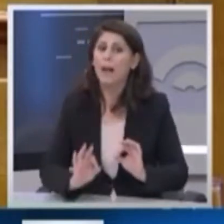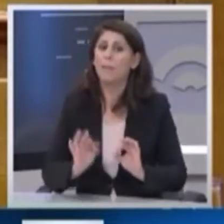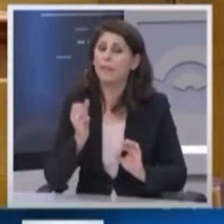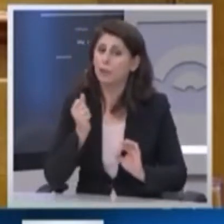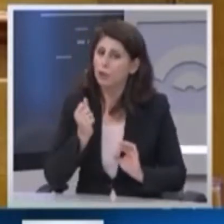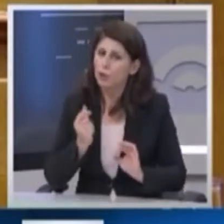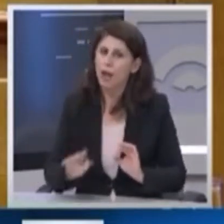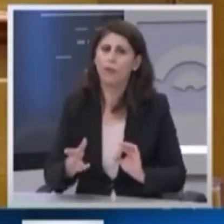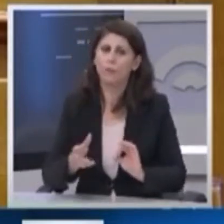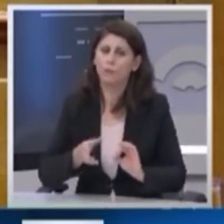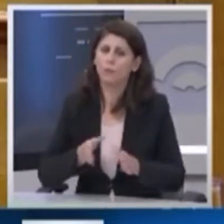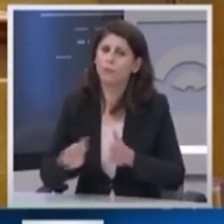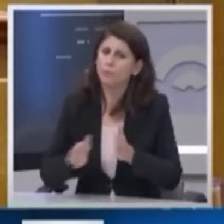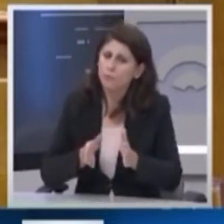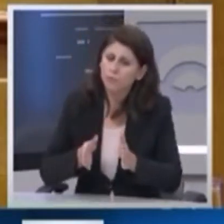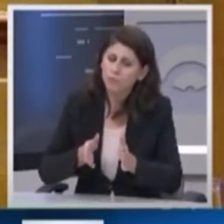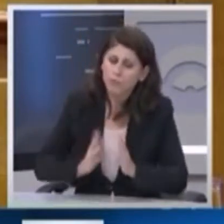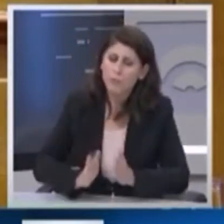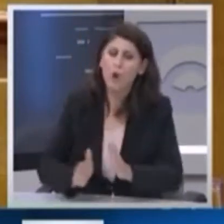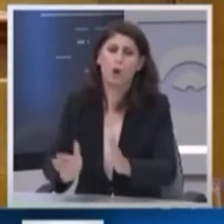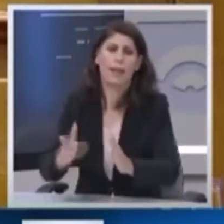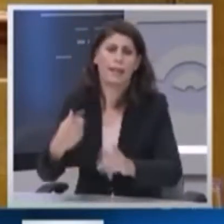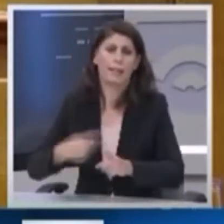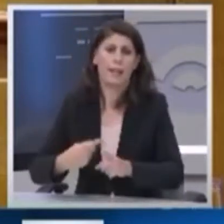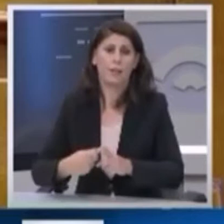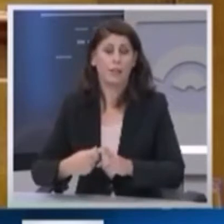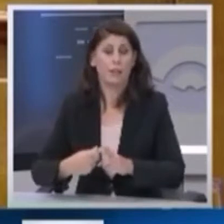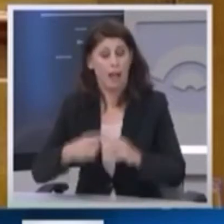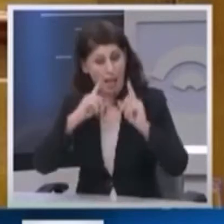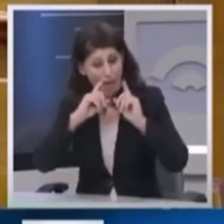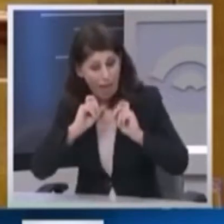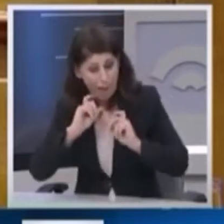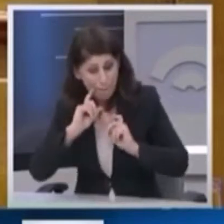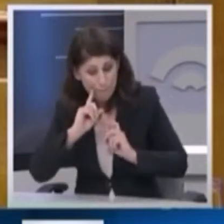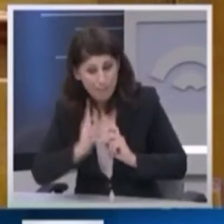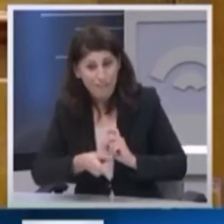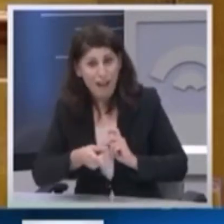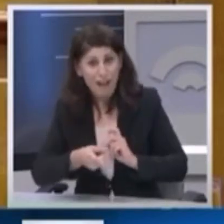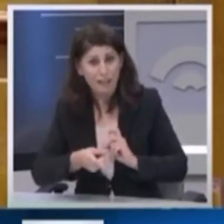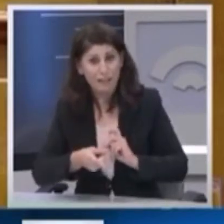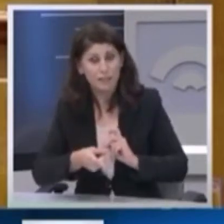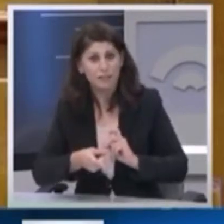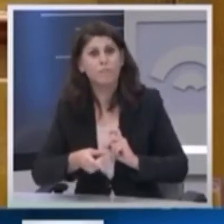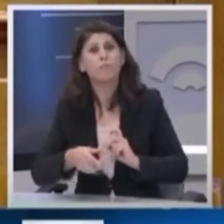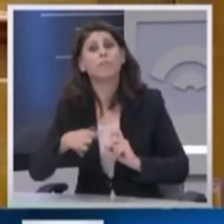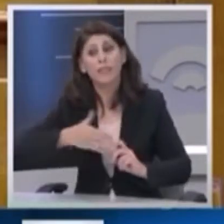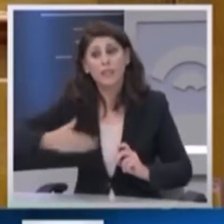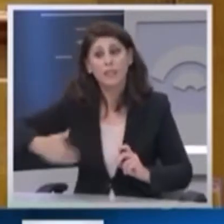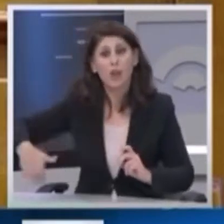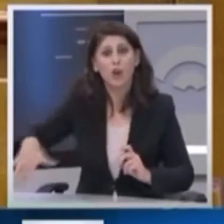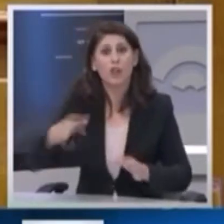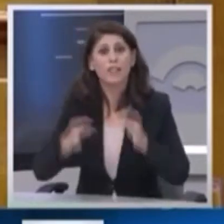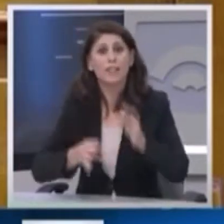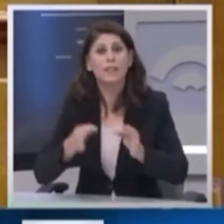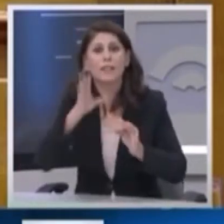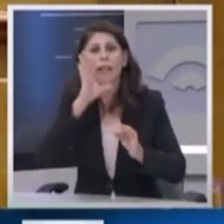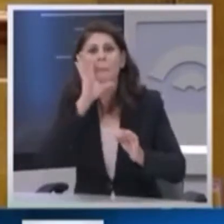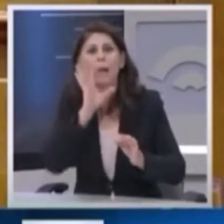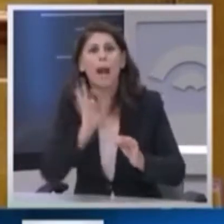της χώρας και επιτρέπει ή καλύτερα επιβάλλει τη σοβαρή συζήτηση επί του